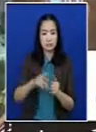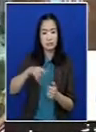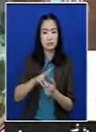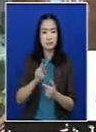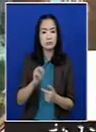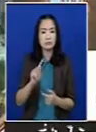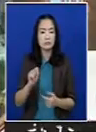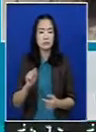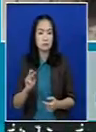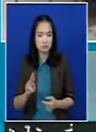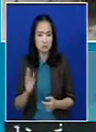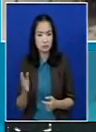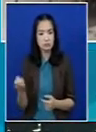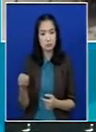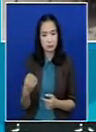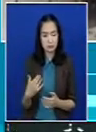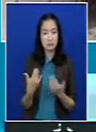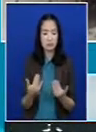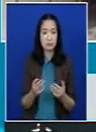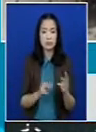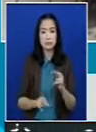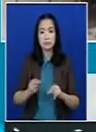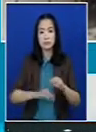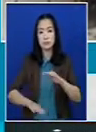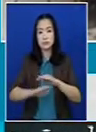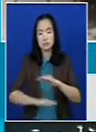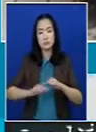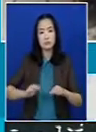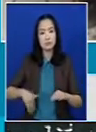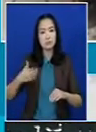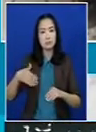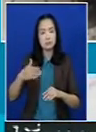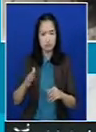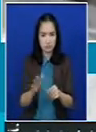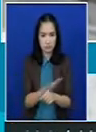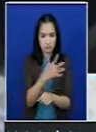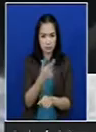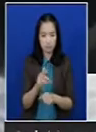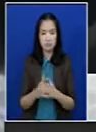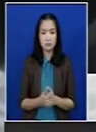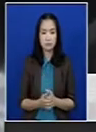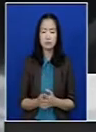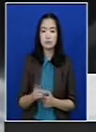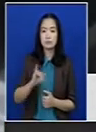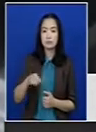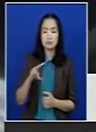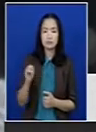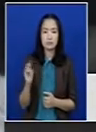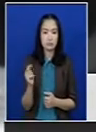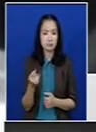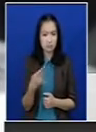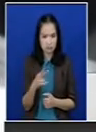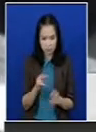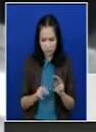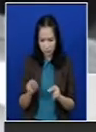อกนิธิบรรทุวงศ์บอกว่าขณะนี้การตรวจหลักฐานดำเนินไปค่อนข้างสมบูรณ์แล้วซึ่งหลังเกิดเหตุเจ้าหน้าที่พิสูจน์หลักฐานได้เ